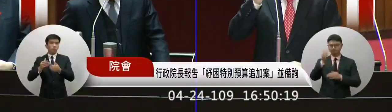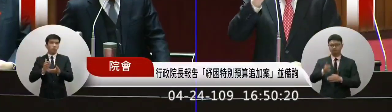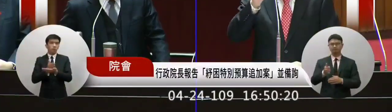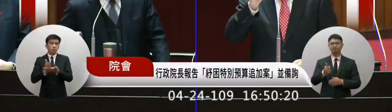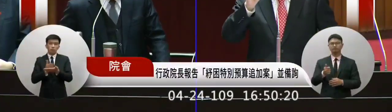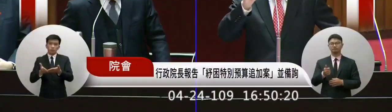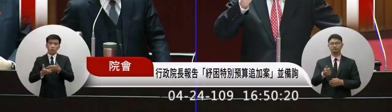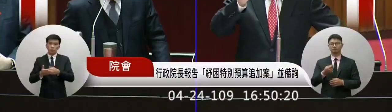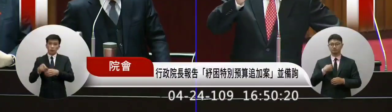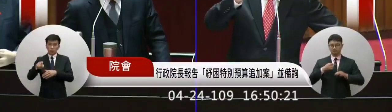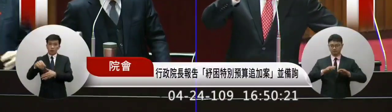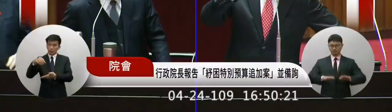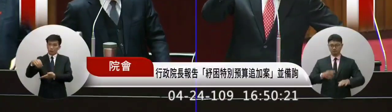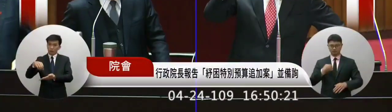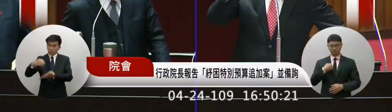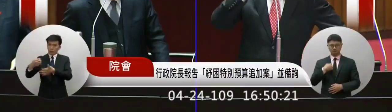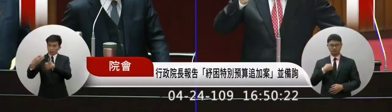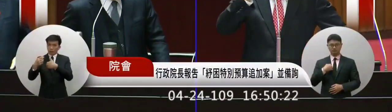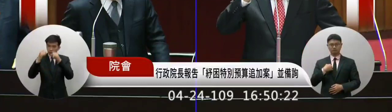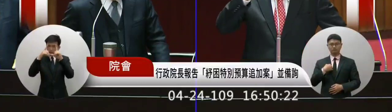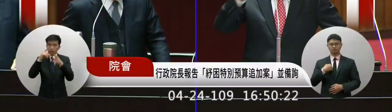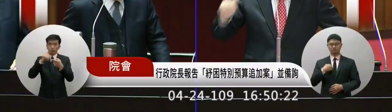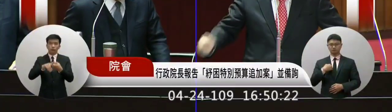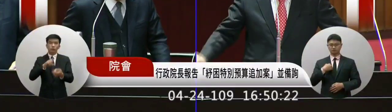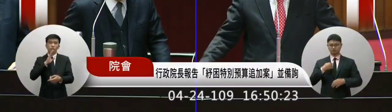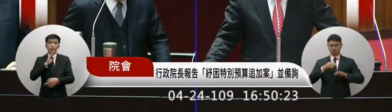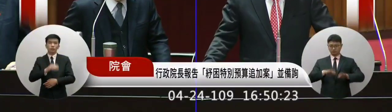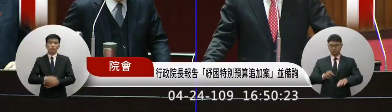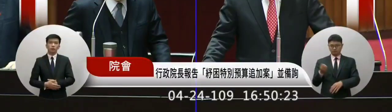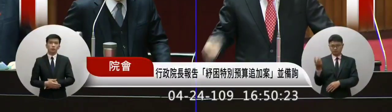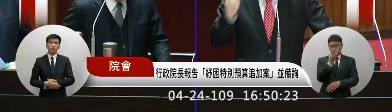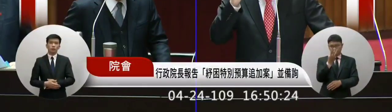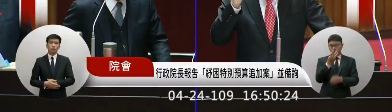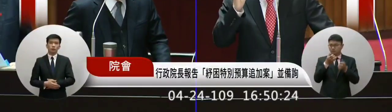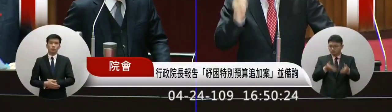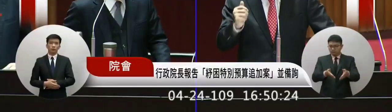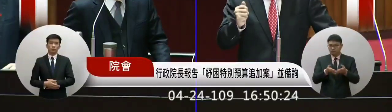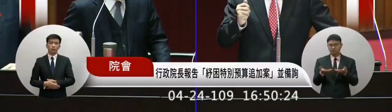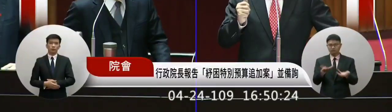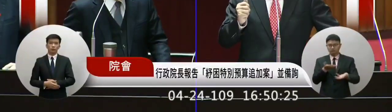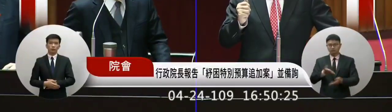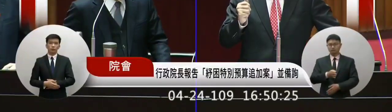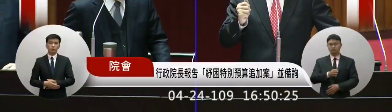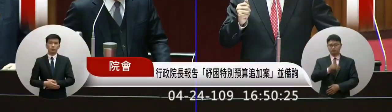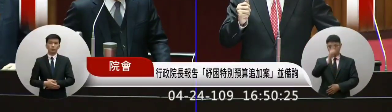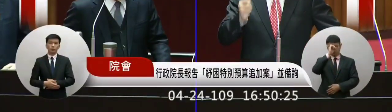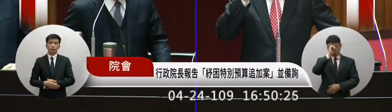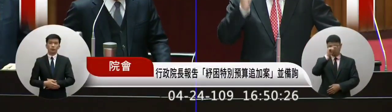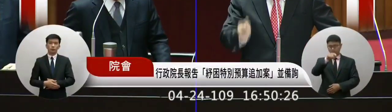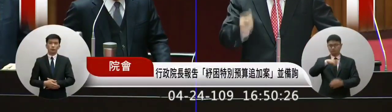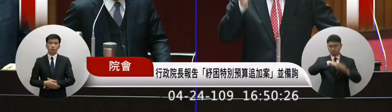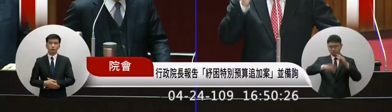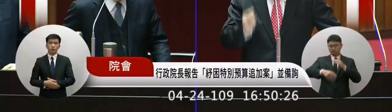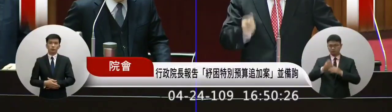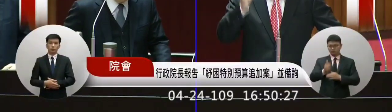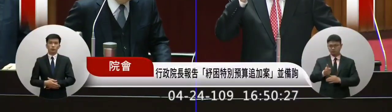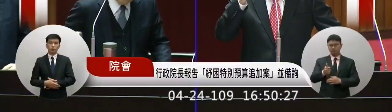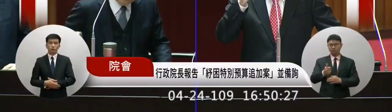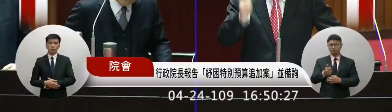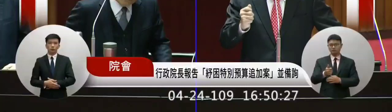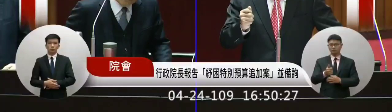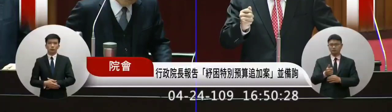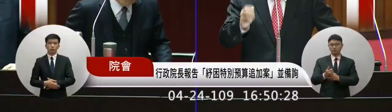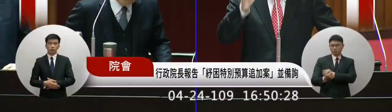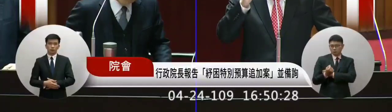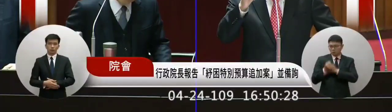提醒的是也很有道理。 今天有三件很重要的事情要请院长积极进取